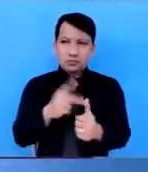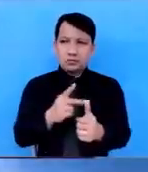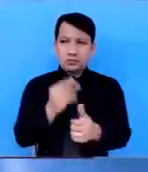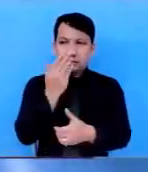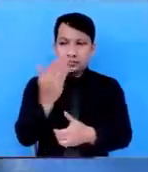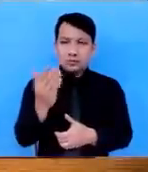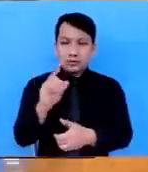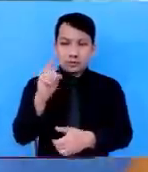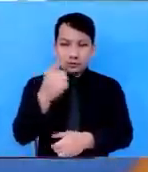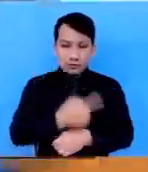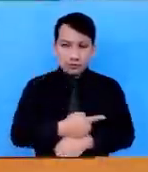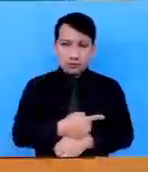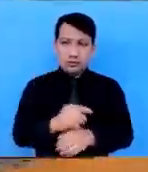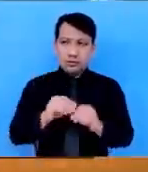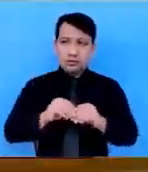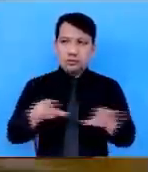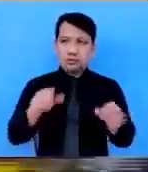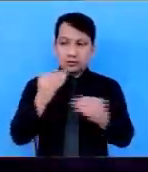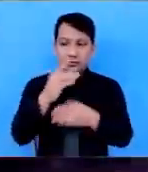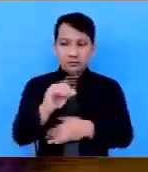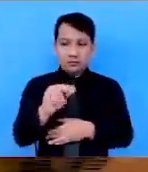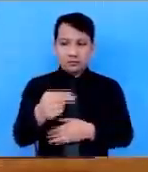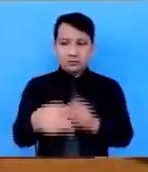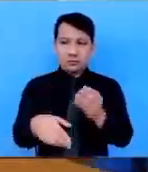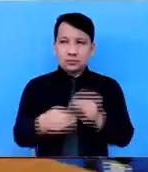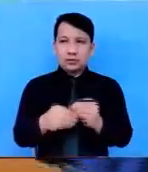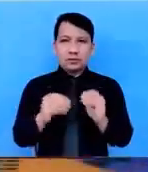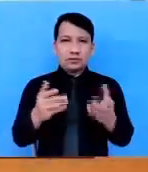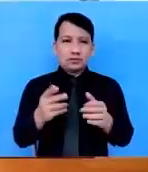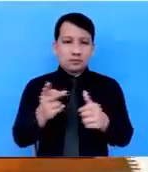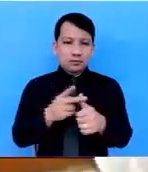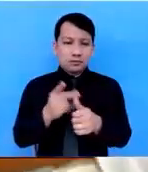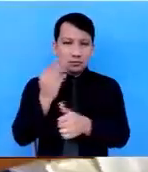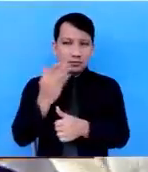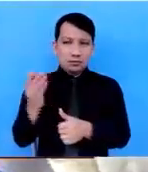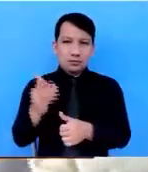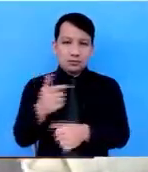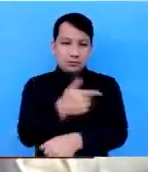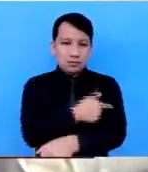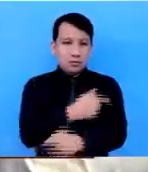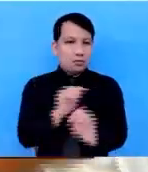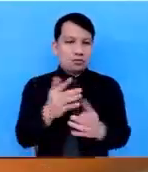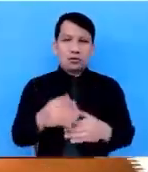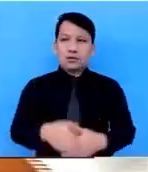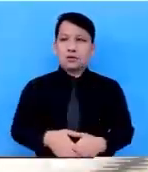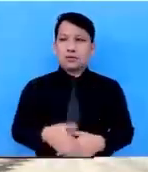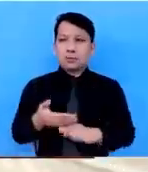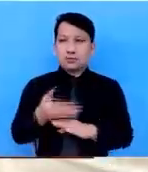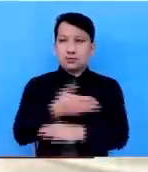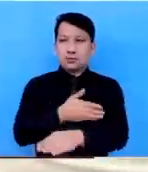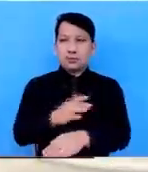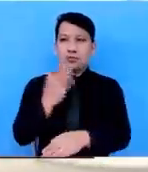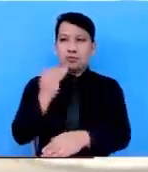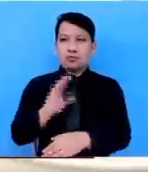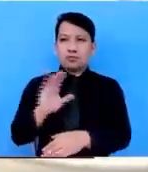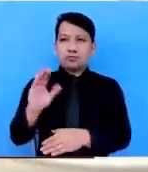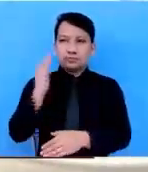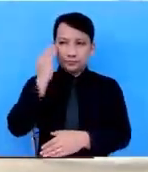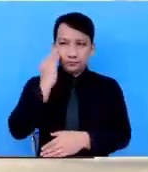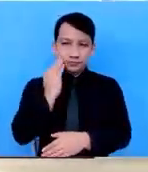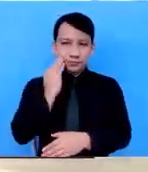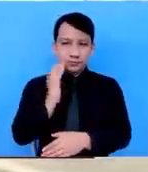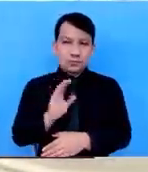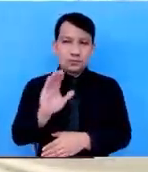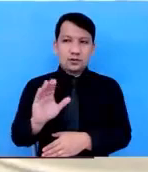araw. Paglilinaw pa ng DOH, wala nang prioritization sa pagbabakuna. Before, kasi po kulang pa yung bakuna natin